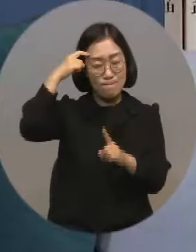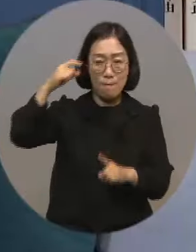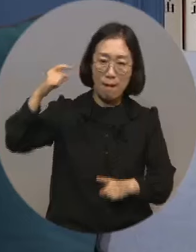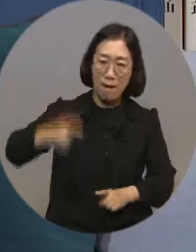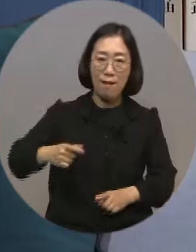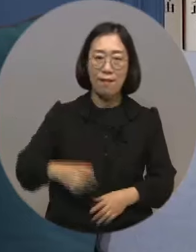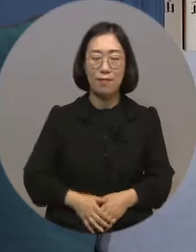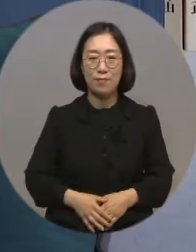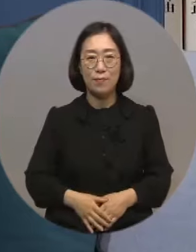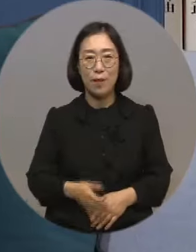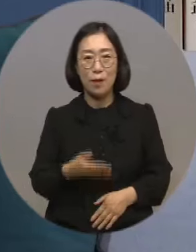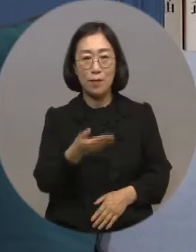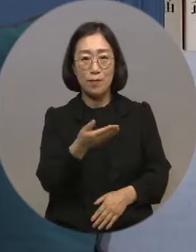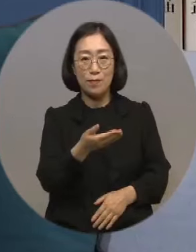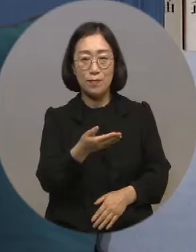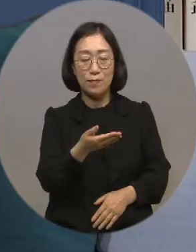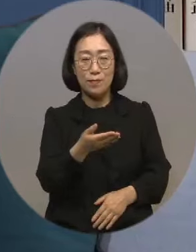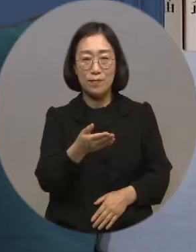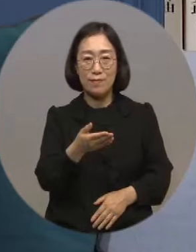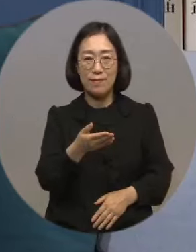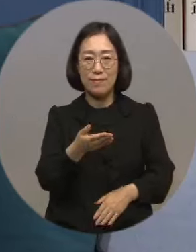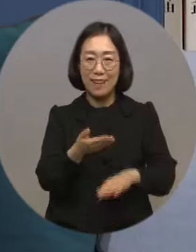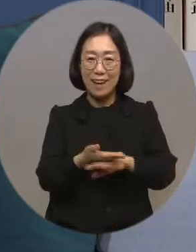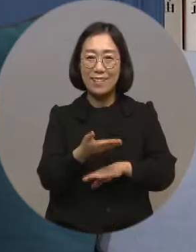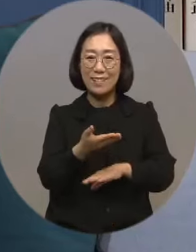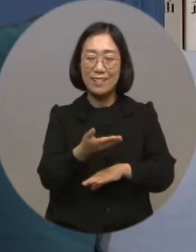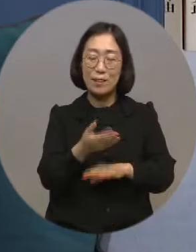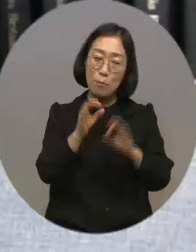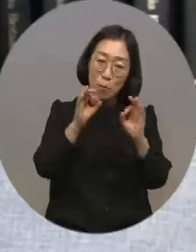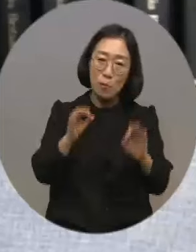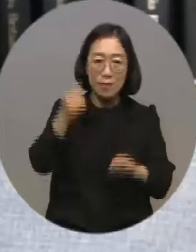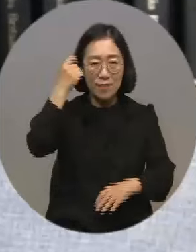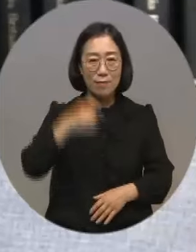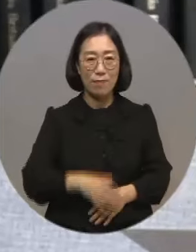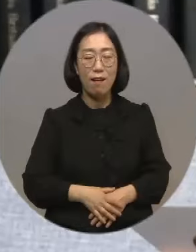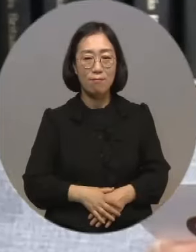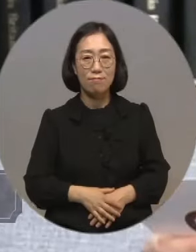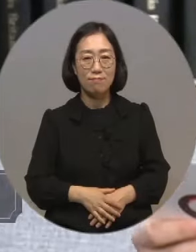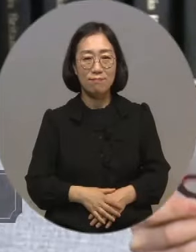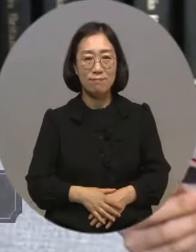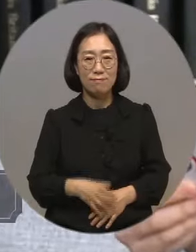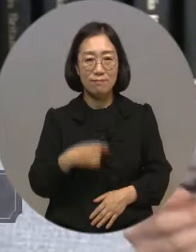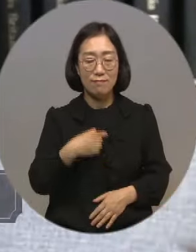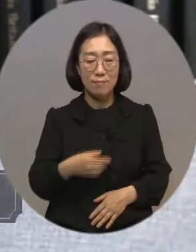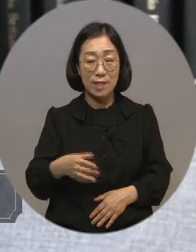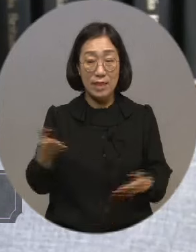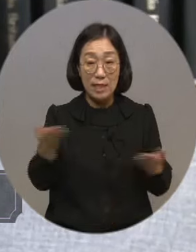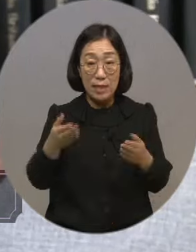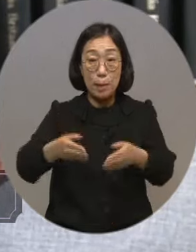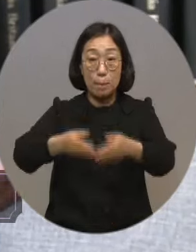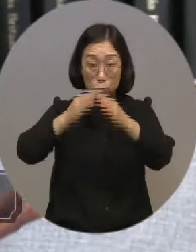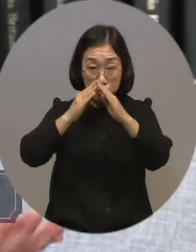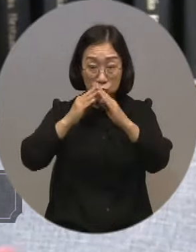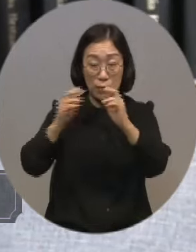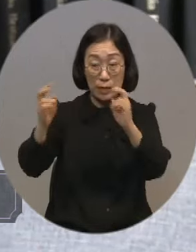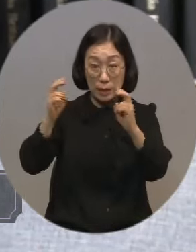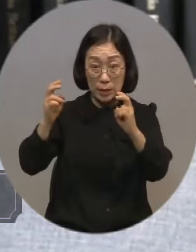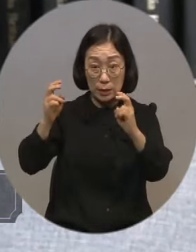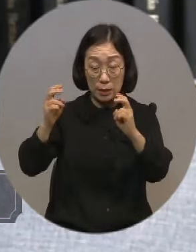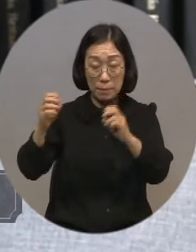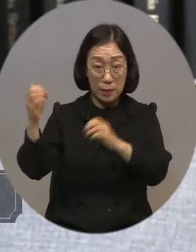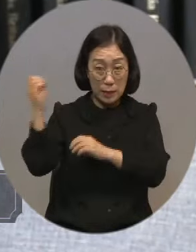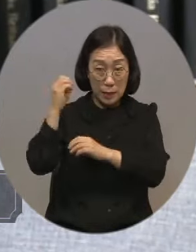아람 씨도 참 남 얘기 같지 않았을 것 같거든요. 아, 진짜 그 창업하신 대표님을 뵈서 오늘 얘기를